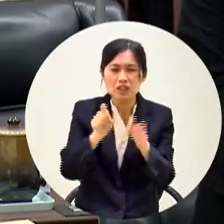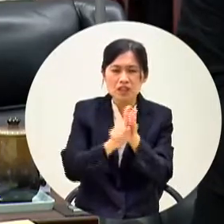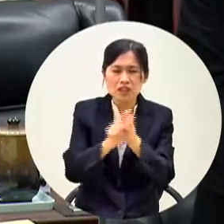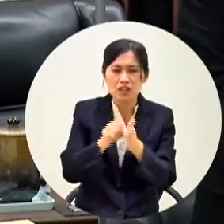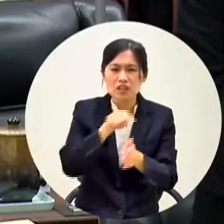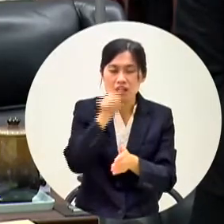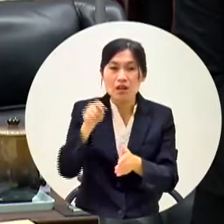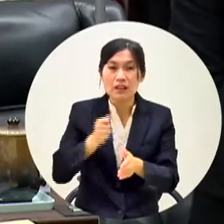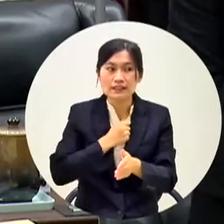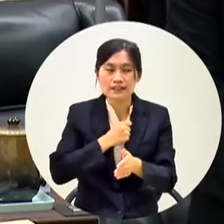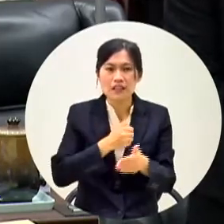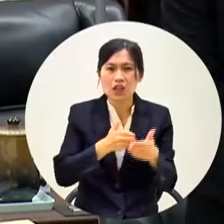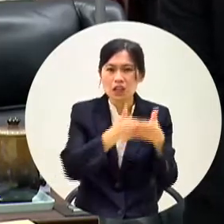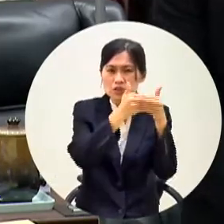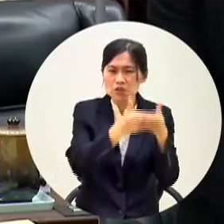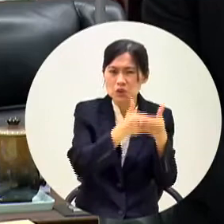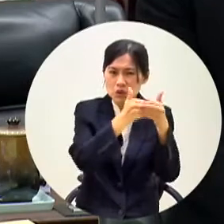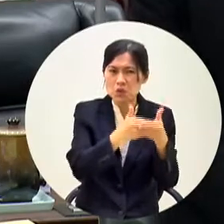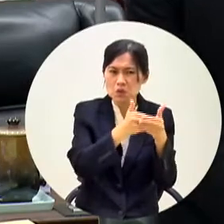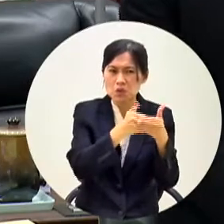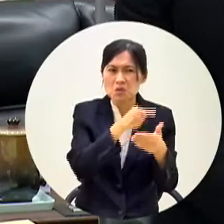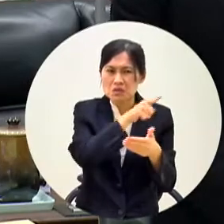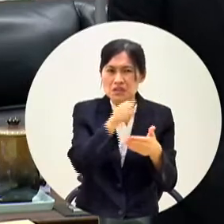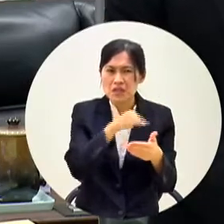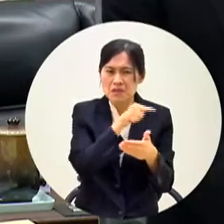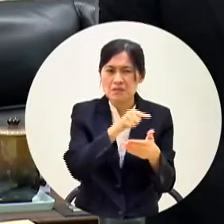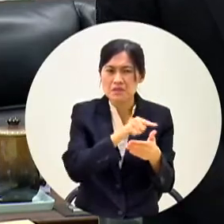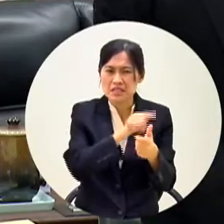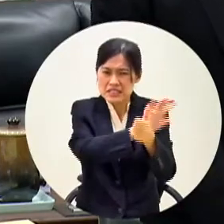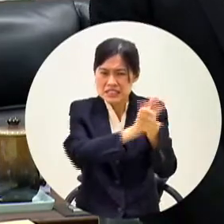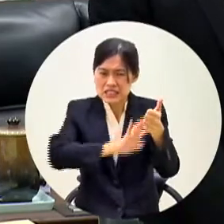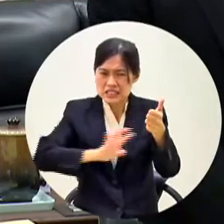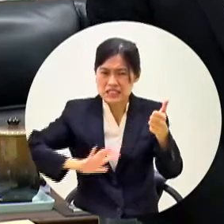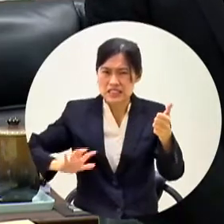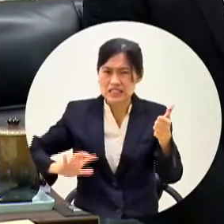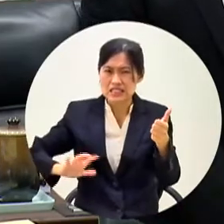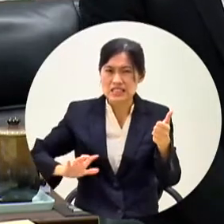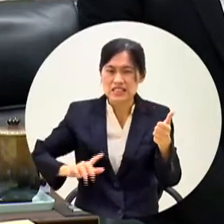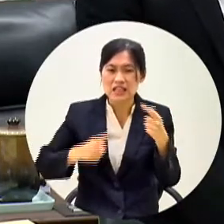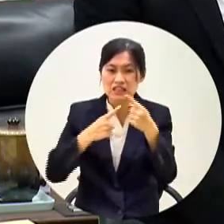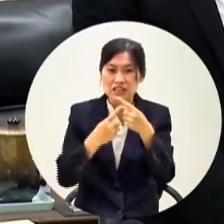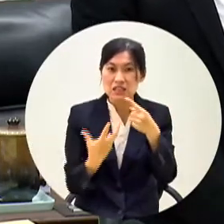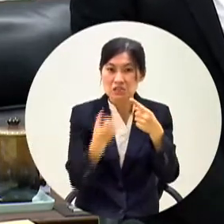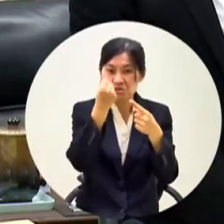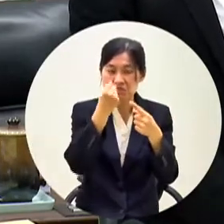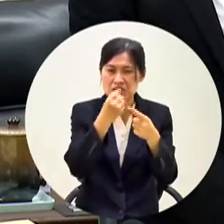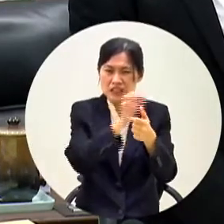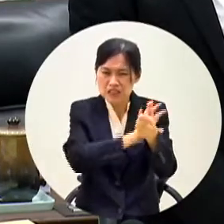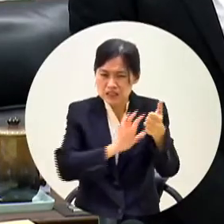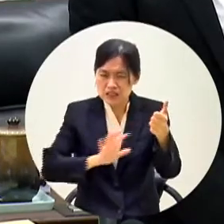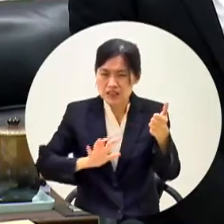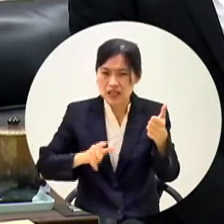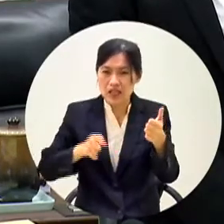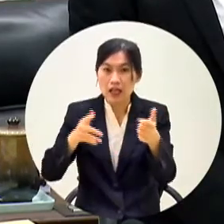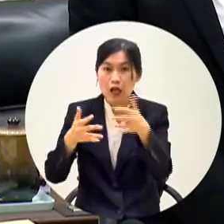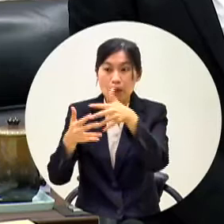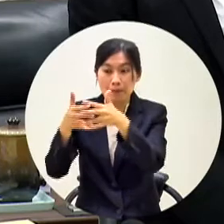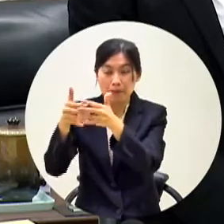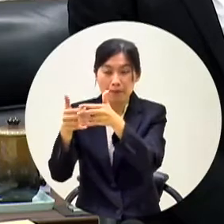整个全球秩序的影响，跟整个全球治安环境、人权问题的影响，所以他们开始呢进行对中